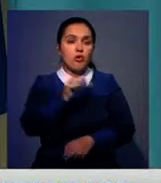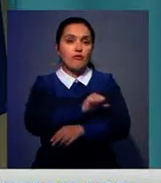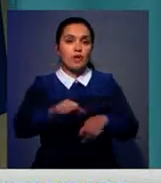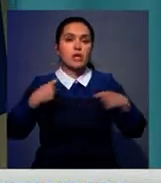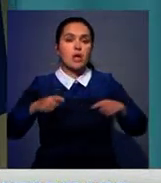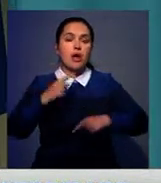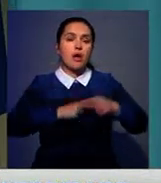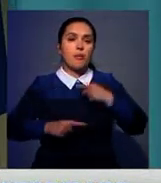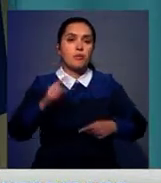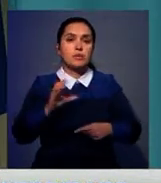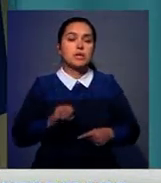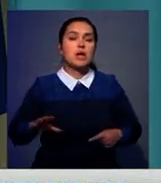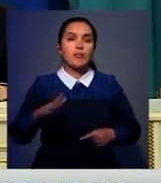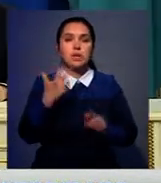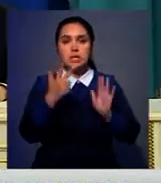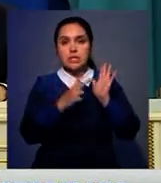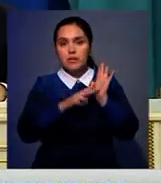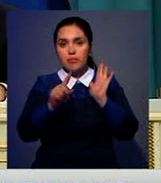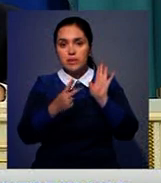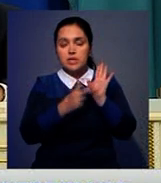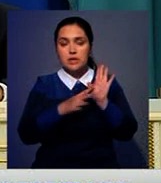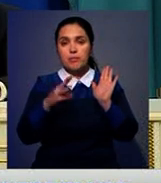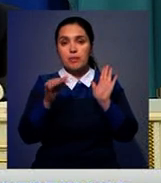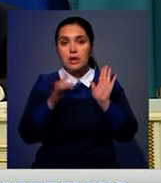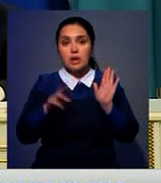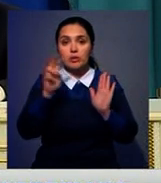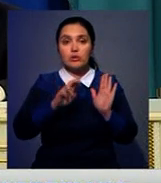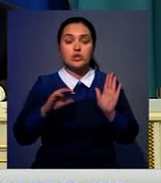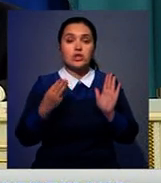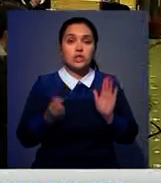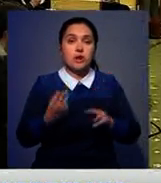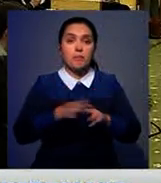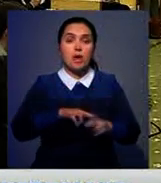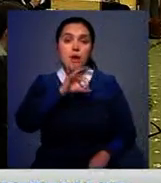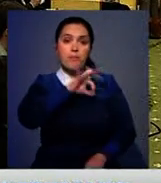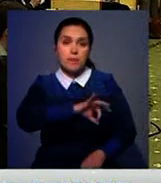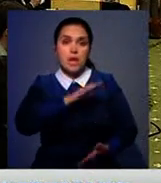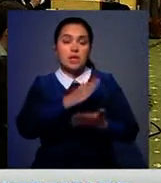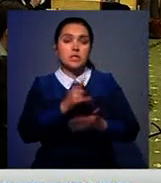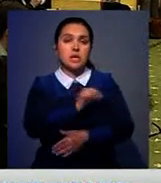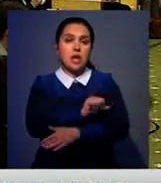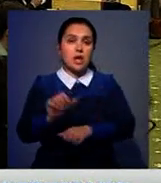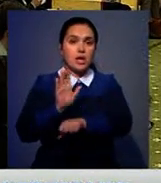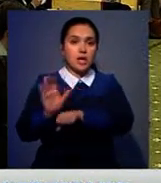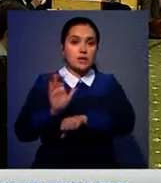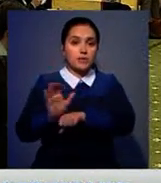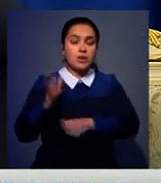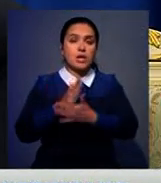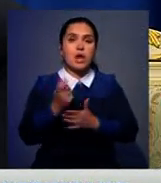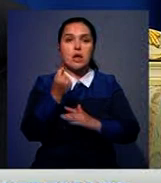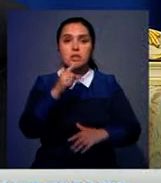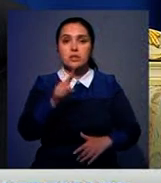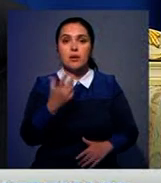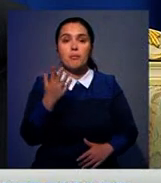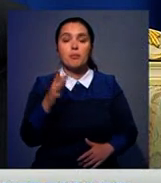со странами ЕС составил 37,7 миллиардов долларов США. Основная доля прибыли пришлась на экспорт продукции. 11,5